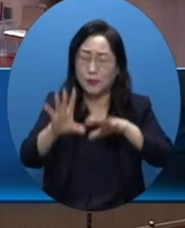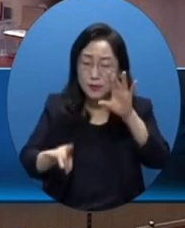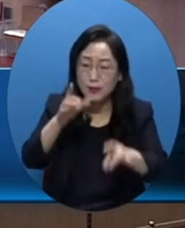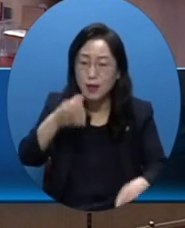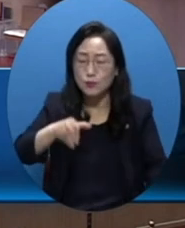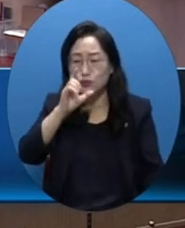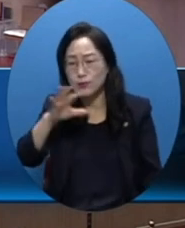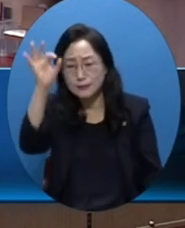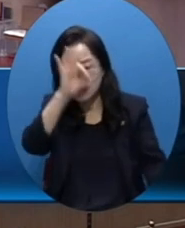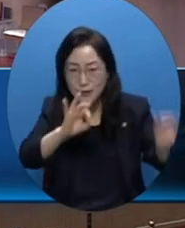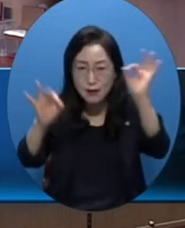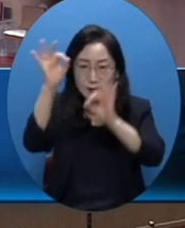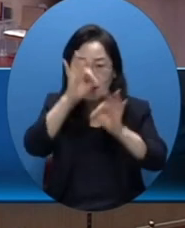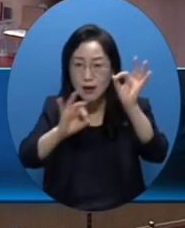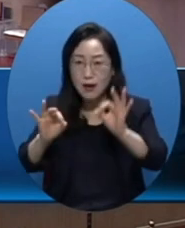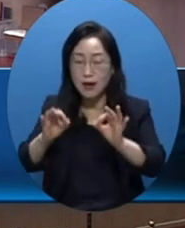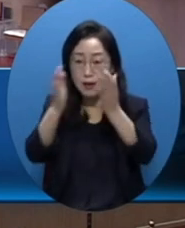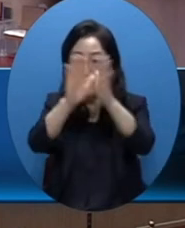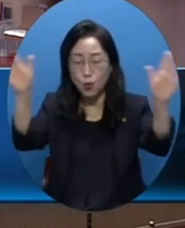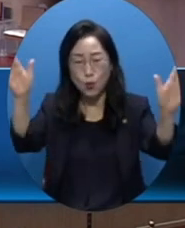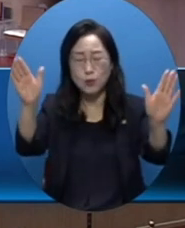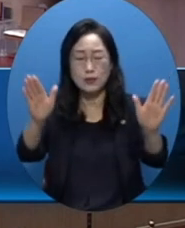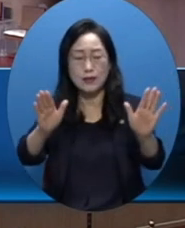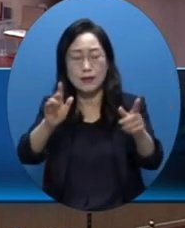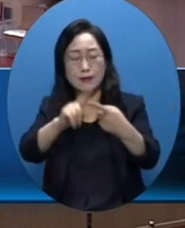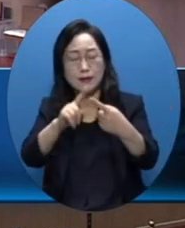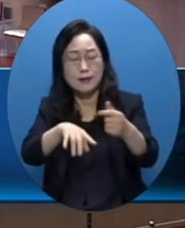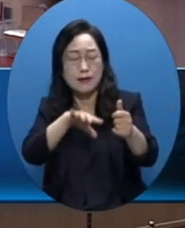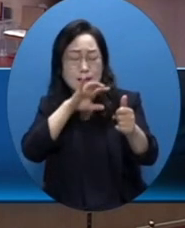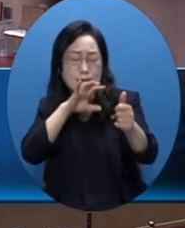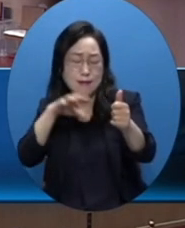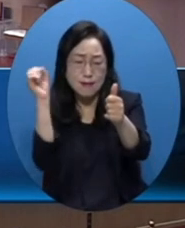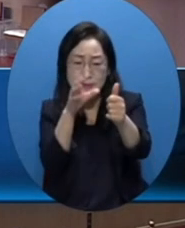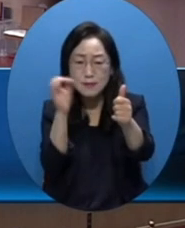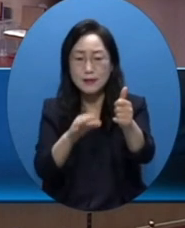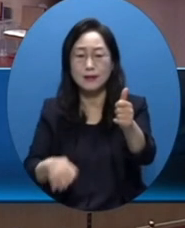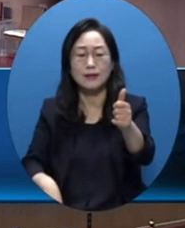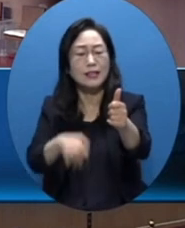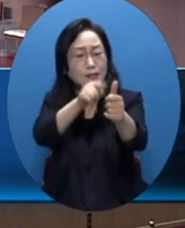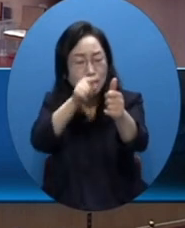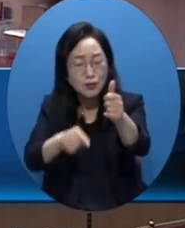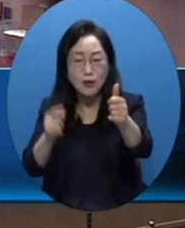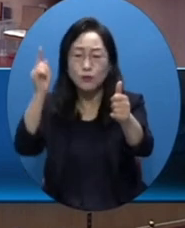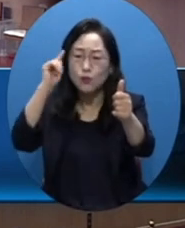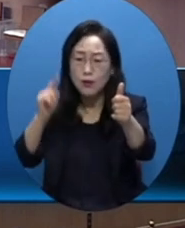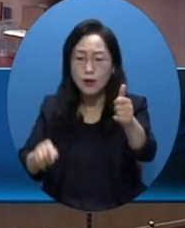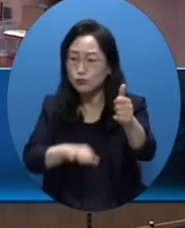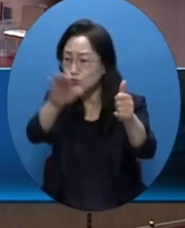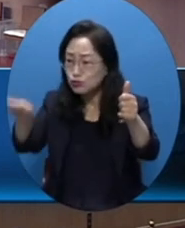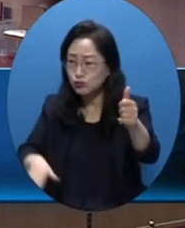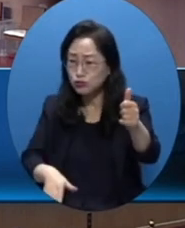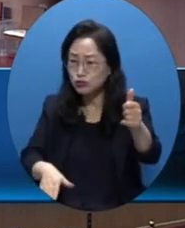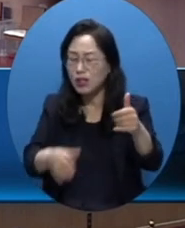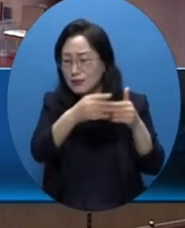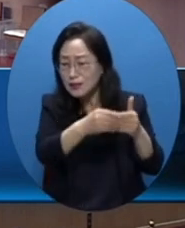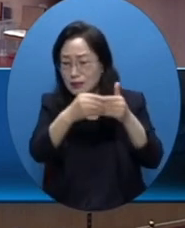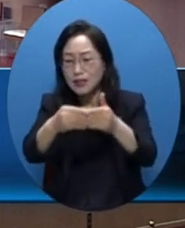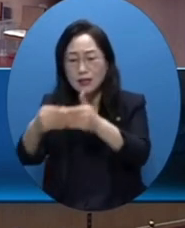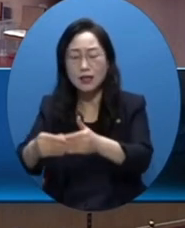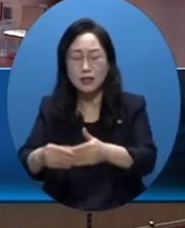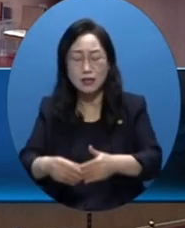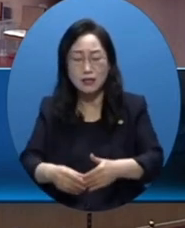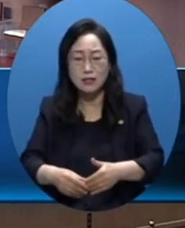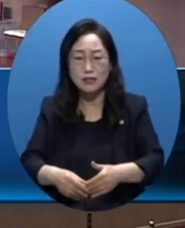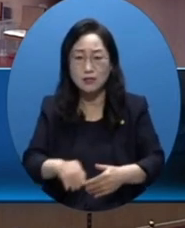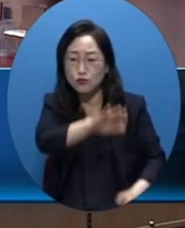물을 찾음에 그들이 모세에게 대하여 원망하여 이르되 당신이 어찌하여 우리를 애굽에서 인도해 내어서